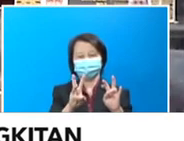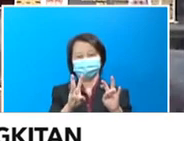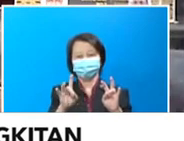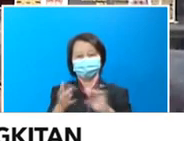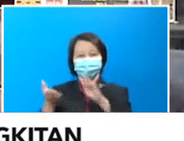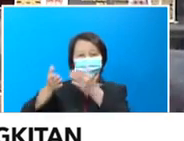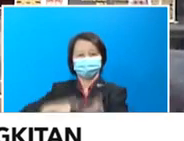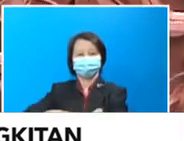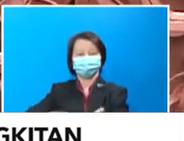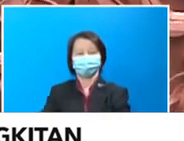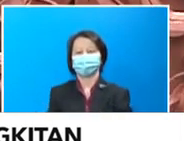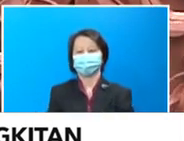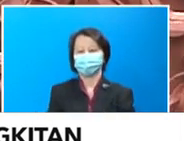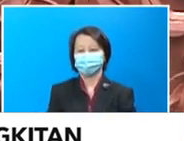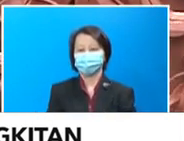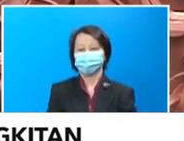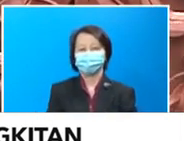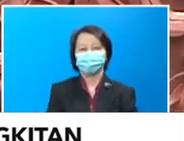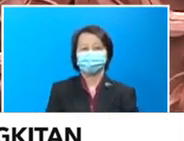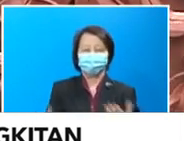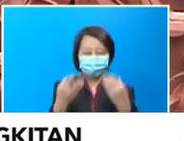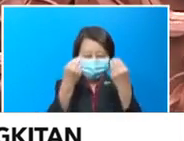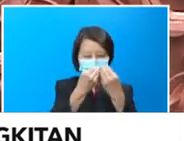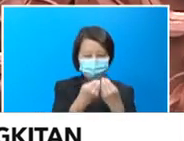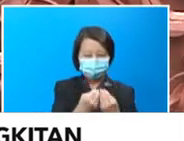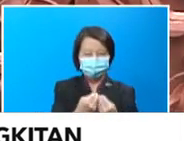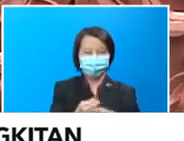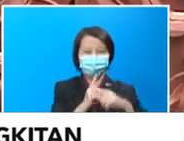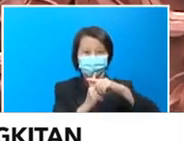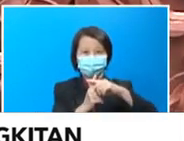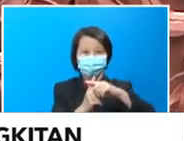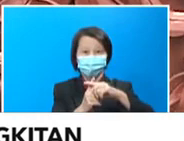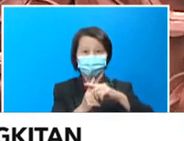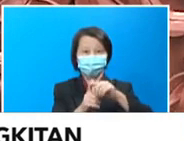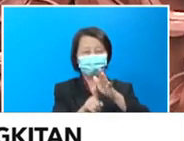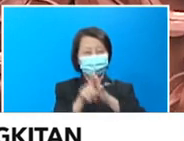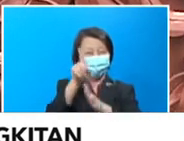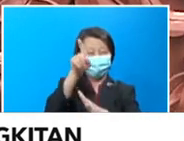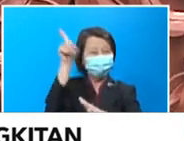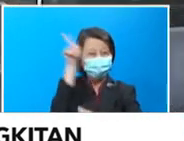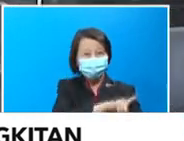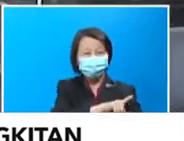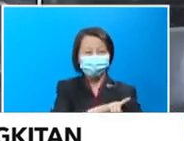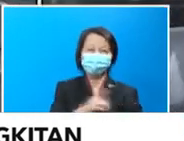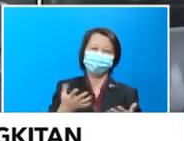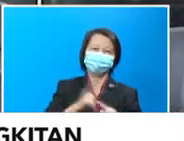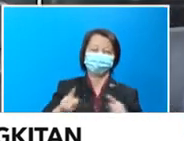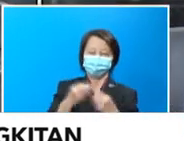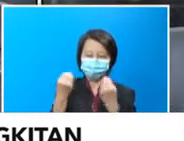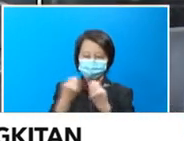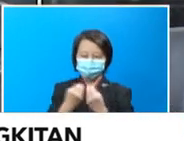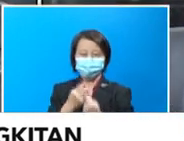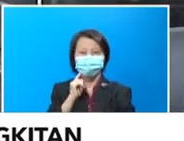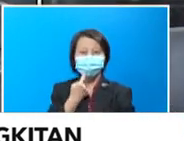kematian walaupun bilang akhir postif combined in adalah gak tinggi namun bilanganke